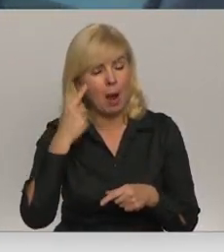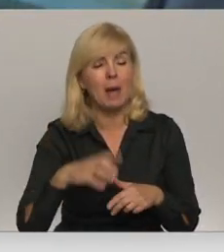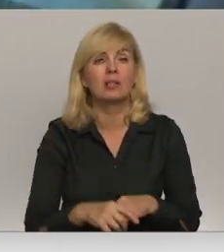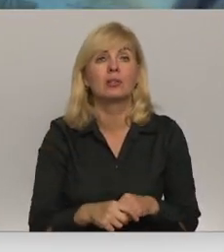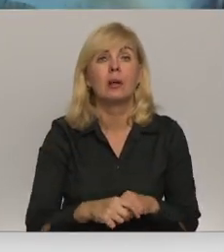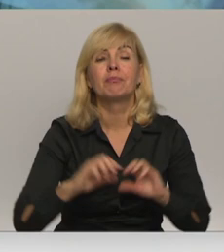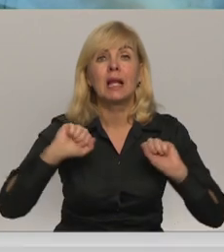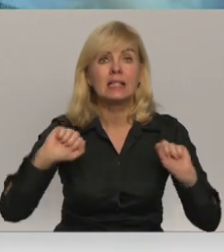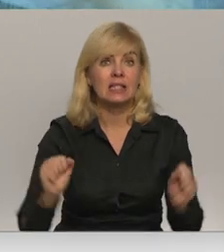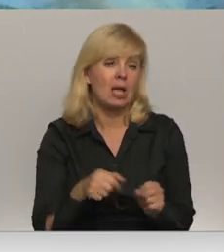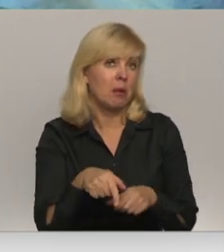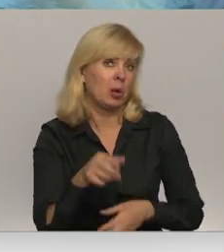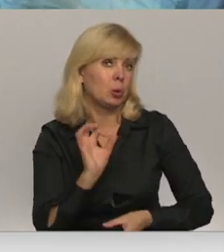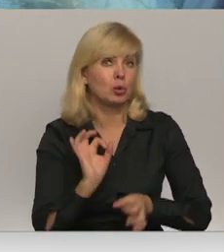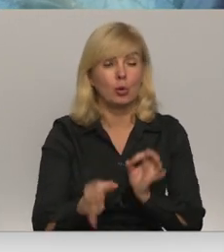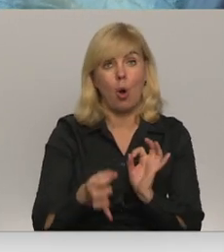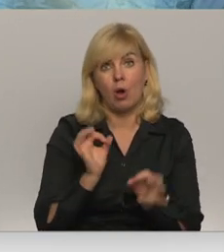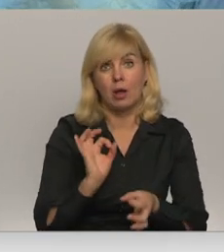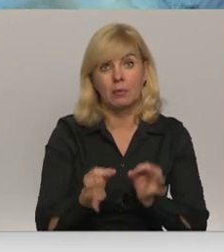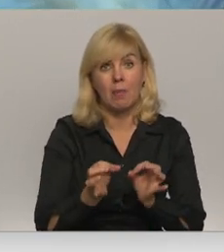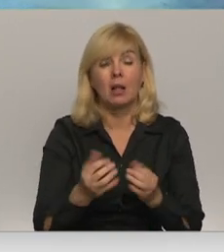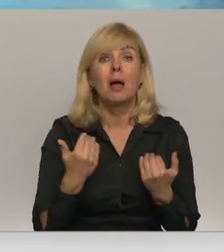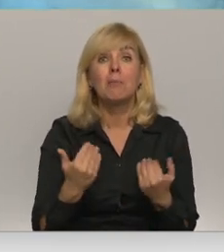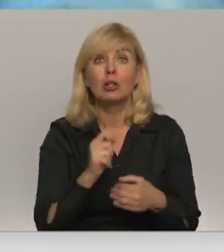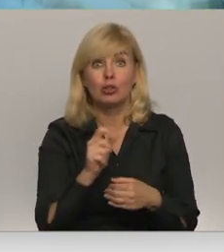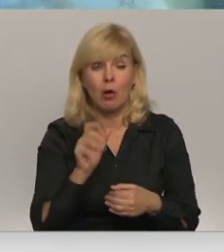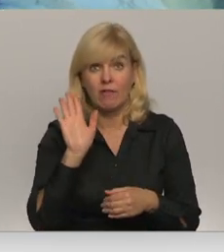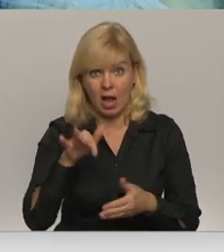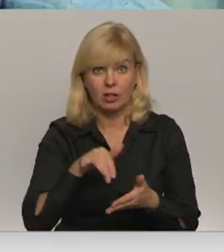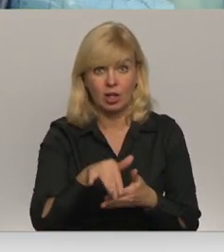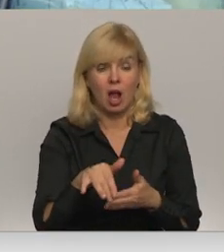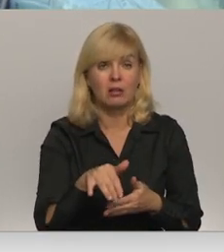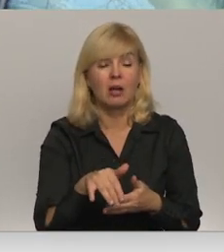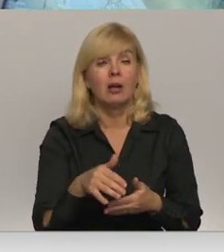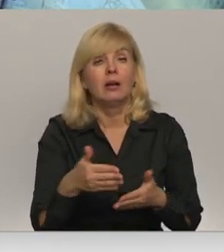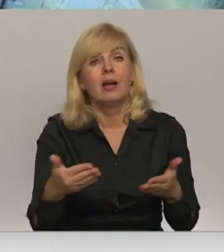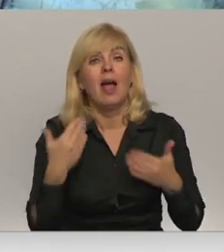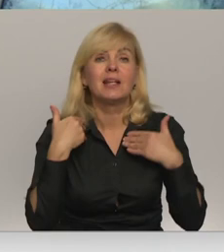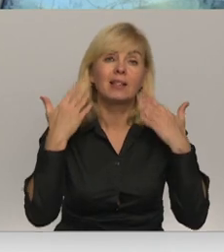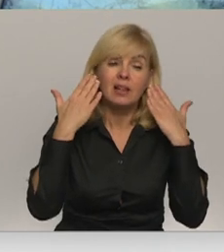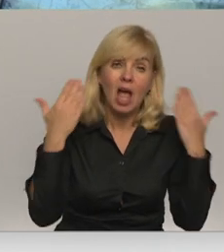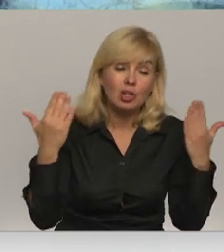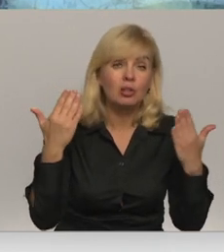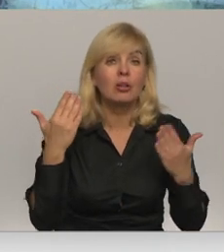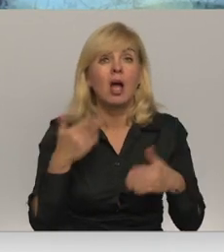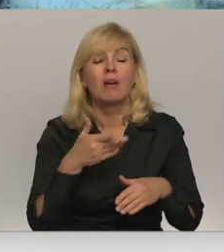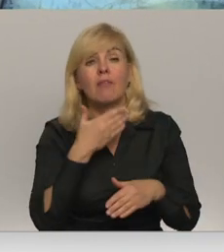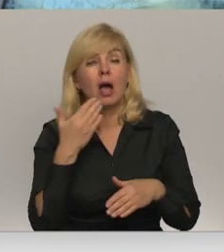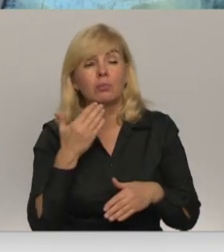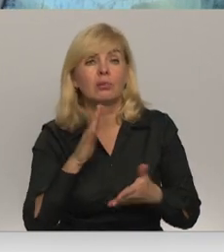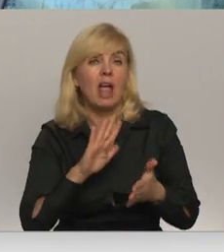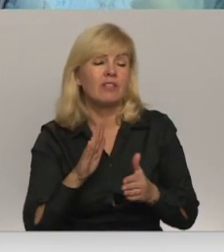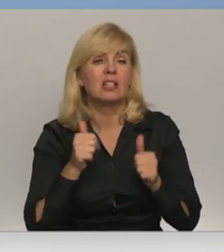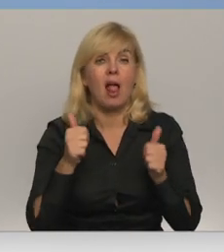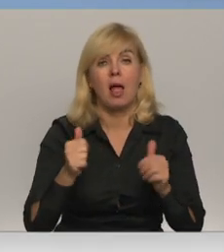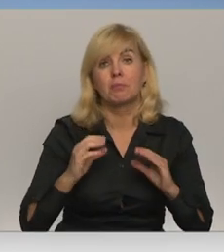Nu, ziemā tas ir normāli, man liekas. Bet šobrīd var kāpt uz ledus? Nē, nu, es nezinu. Gan jau, ka ne pārāk labs